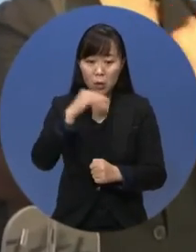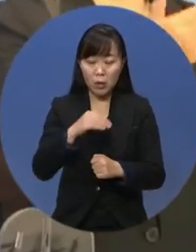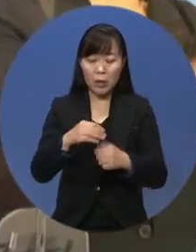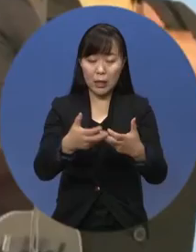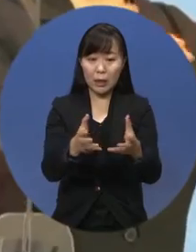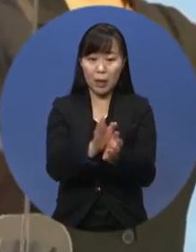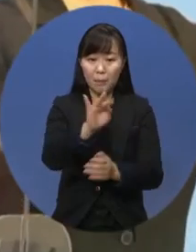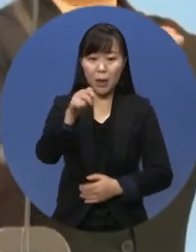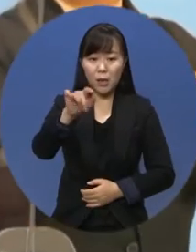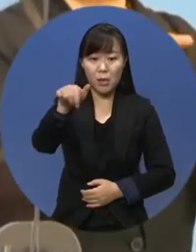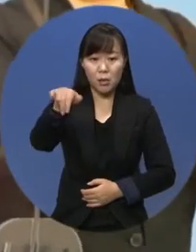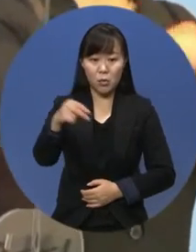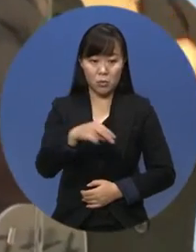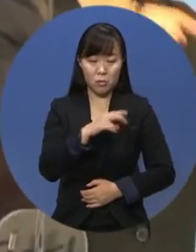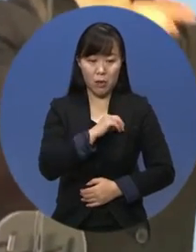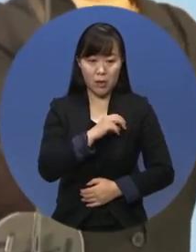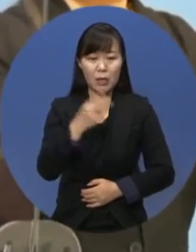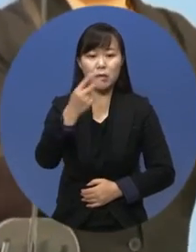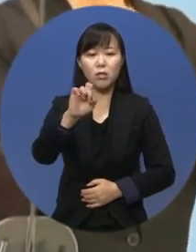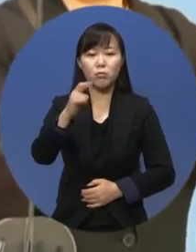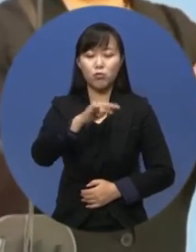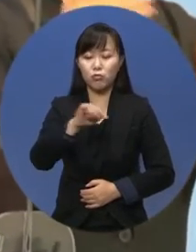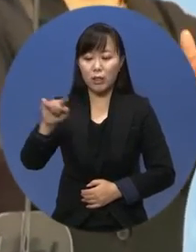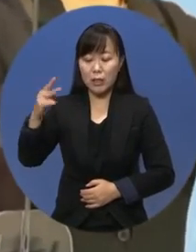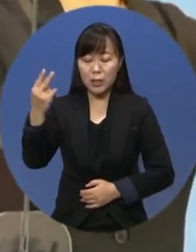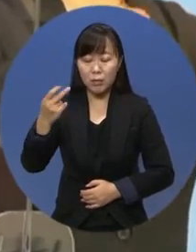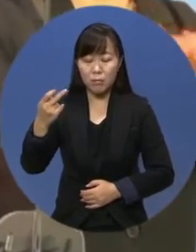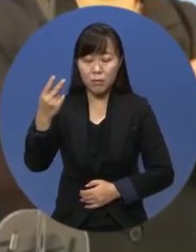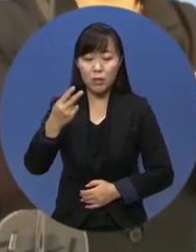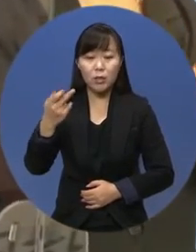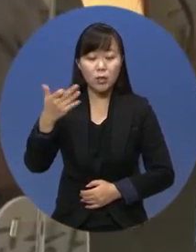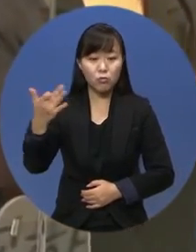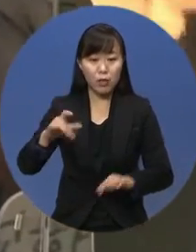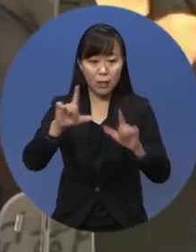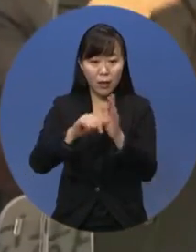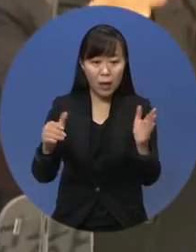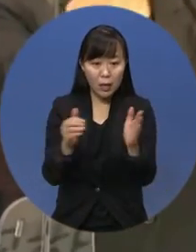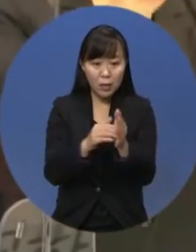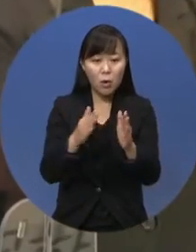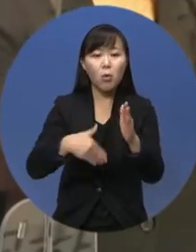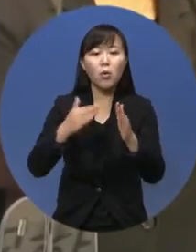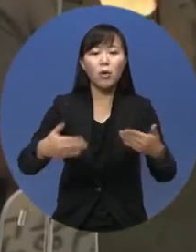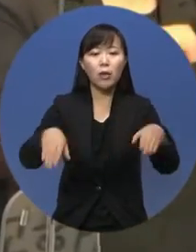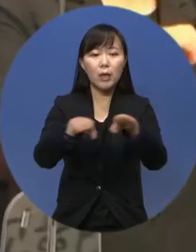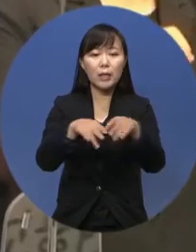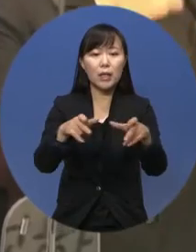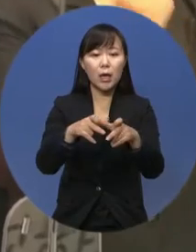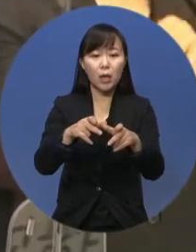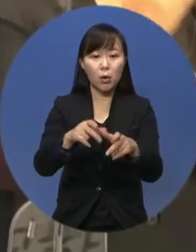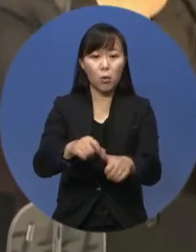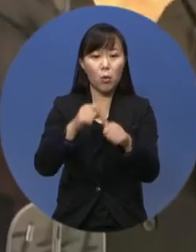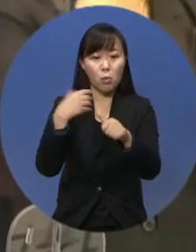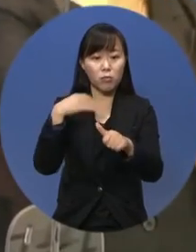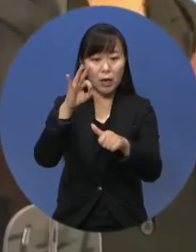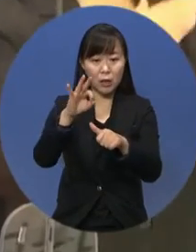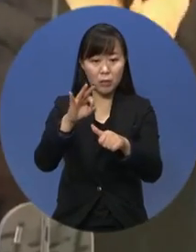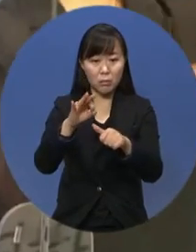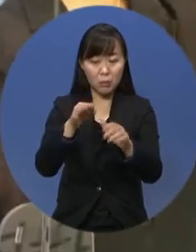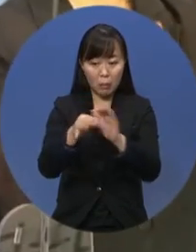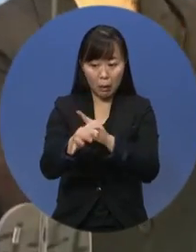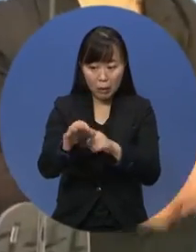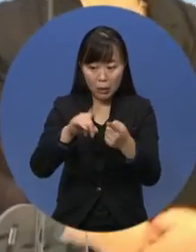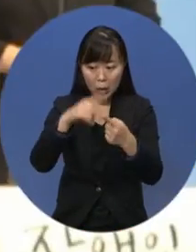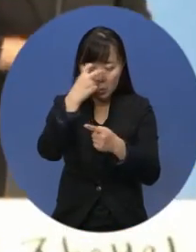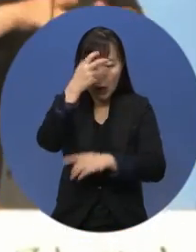의원이 2016년부터 2019년까지 공공기관의 장애인 고용부담금 납부 현황을 조사한 결과